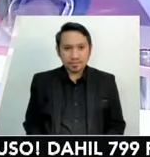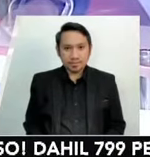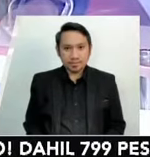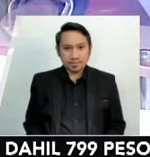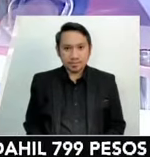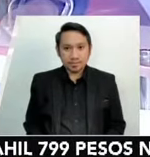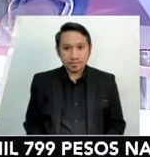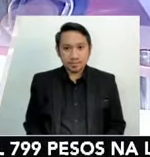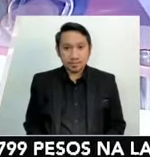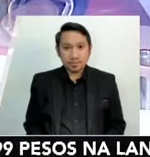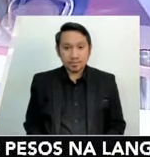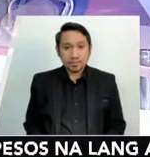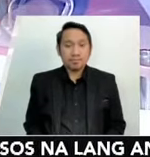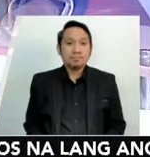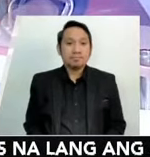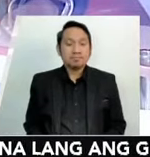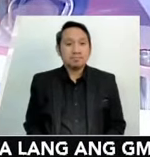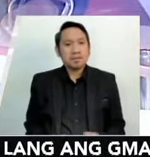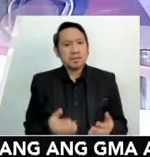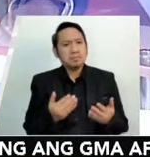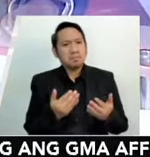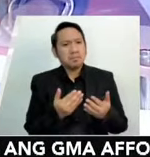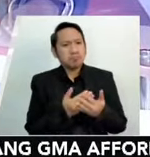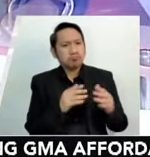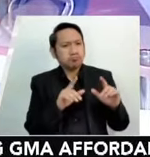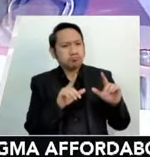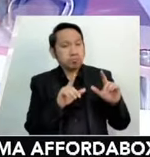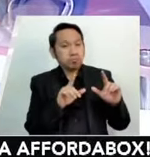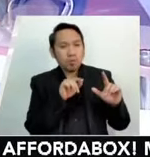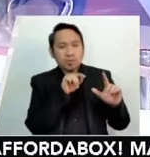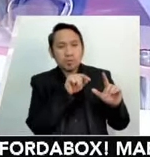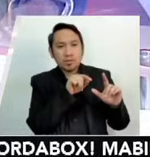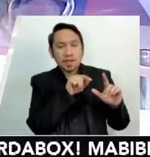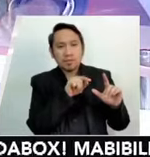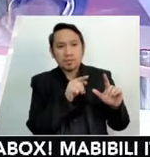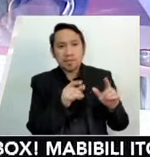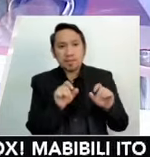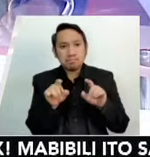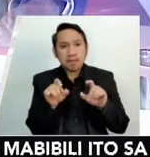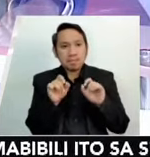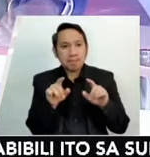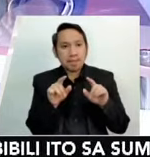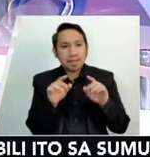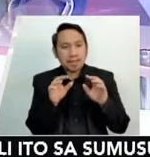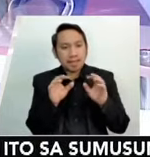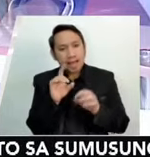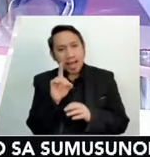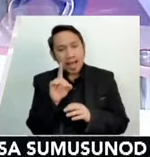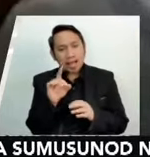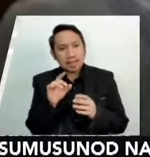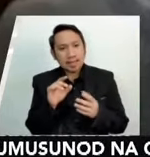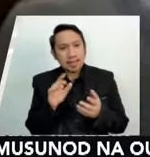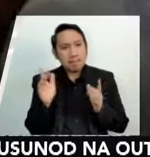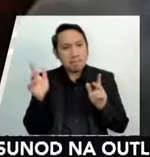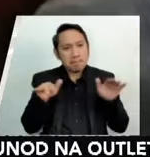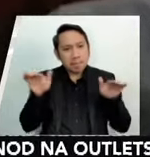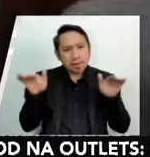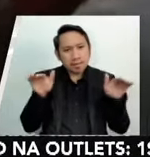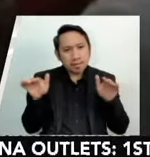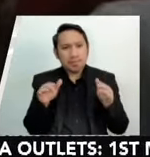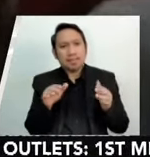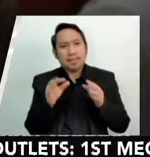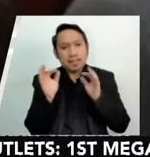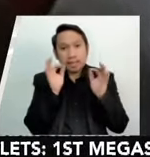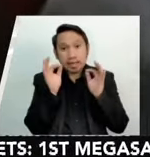Tatlong suspect sa pagbenta ng party drugs ang inaresto sa Siargao Island sa Surigao del Norte. Kabilang sa kanilang isang